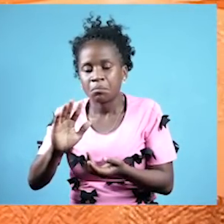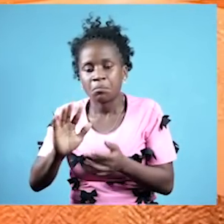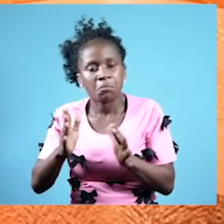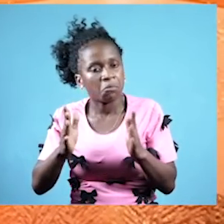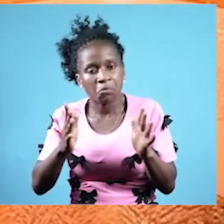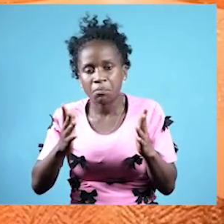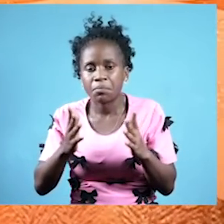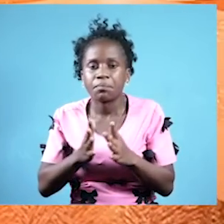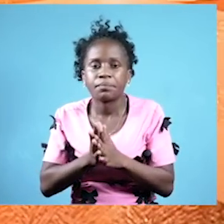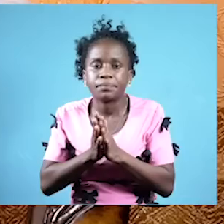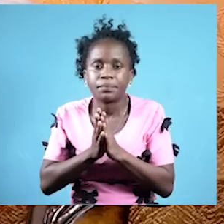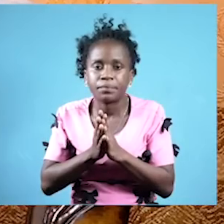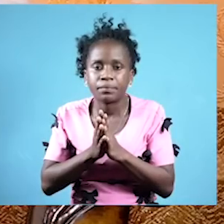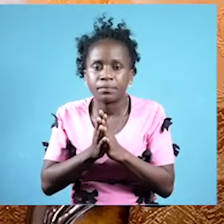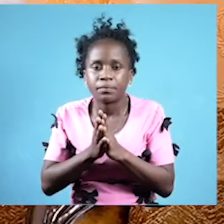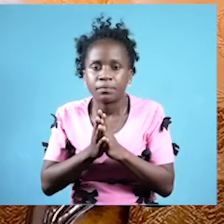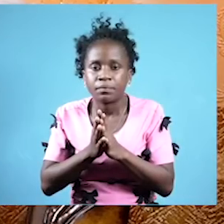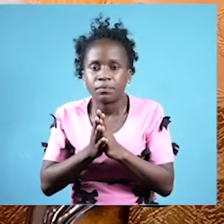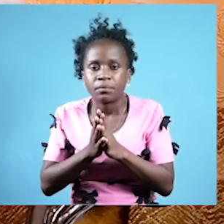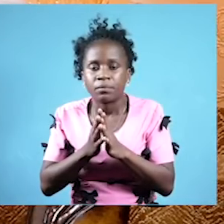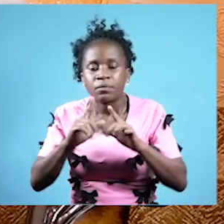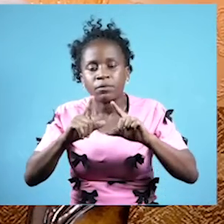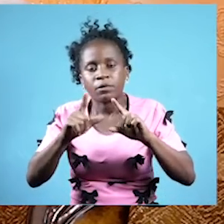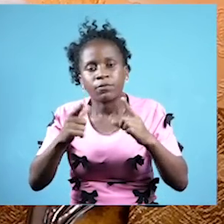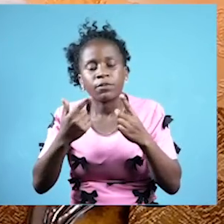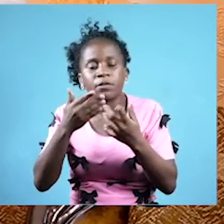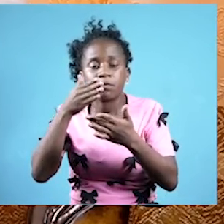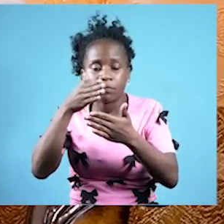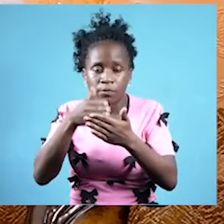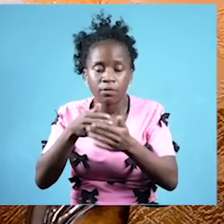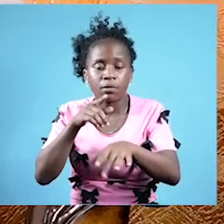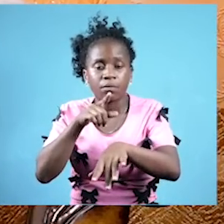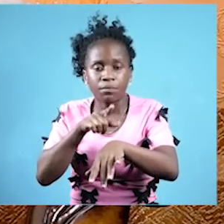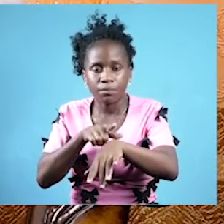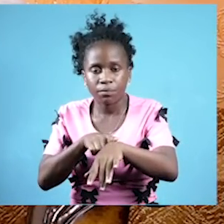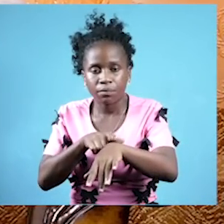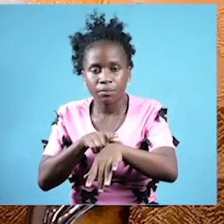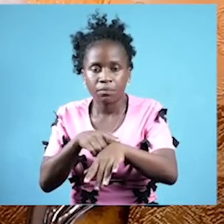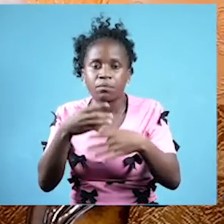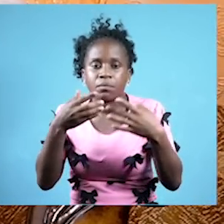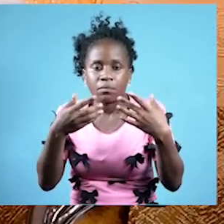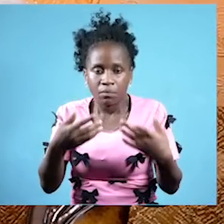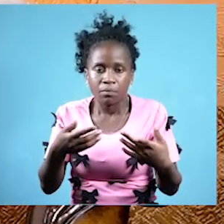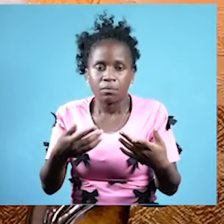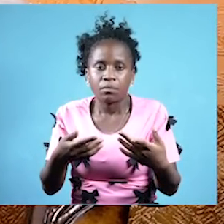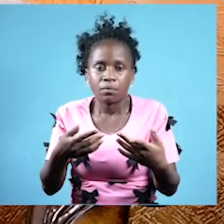Lakini ilifika wakati, na haya sio maneno yangu, ni maneno